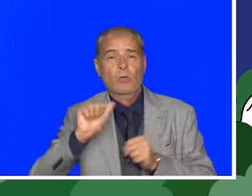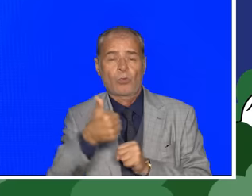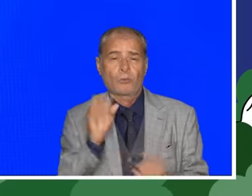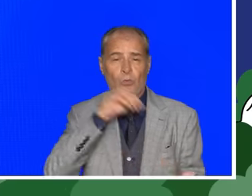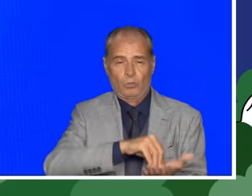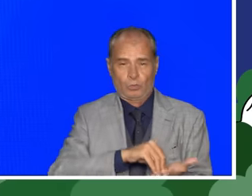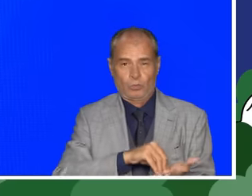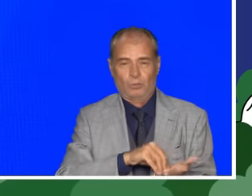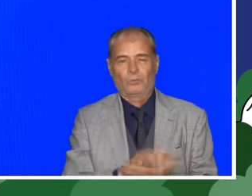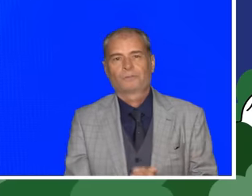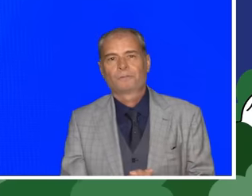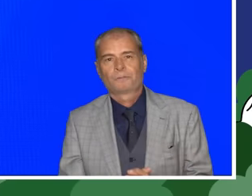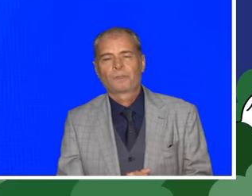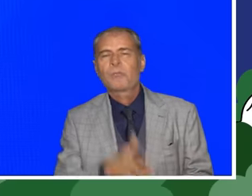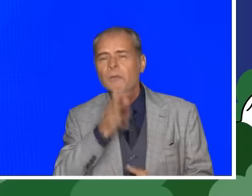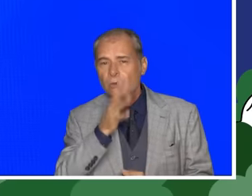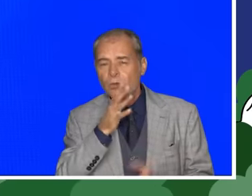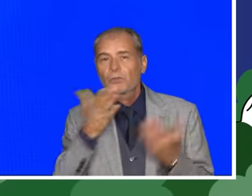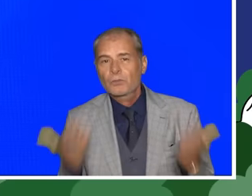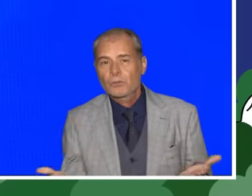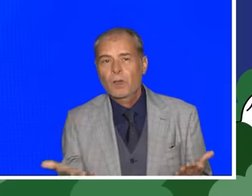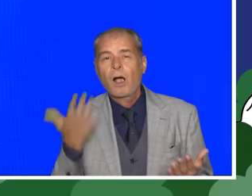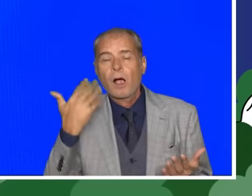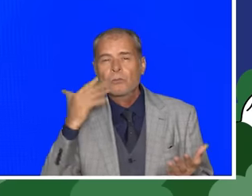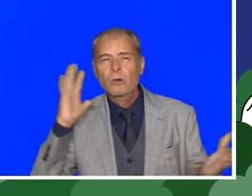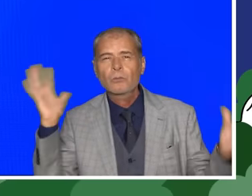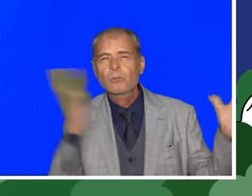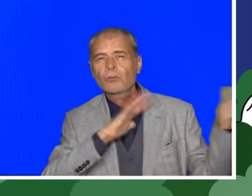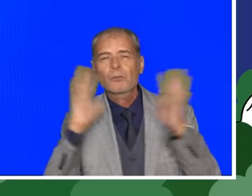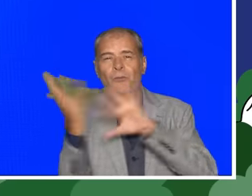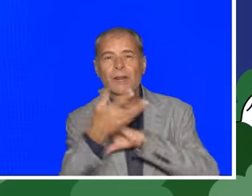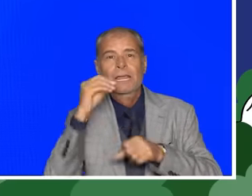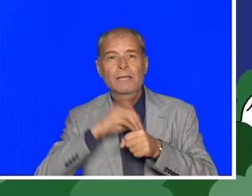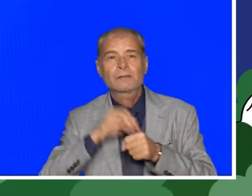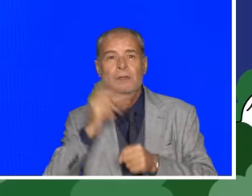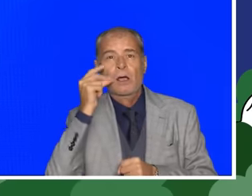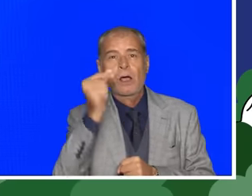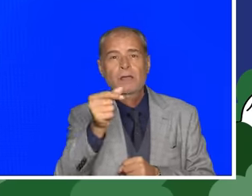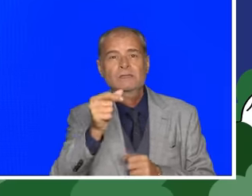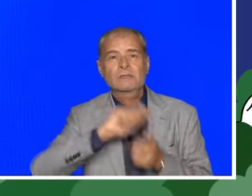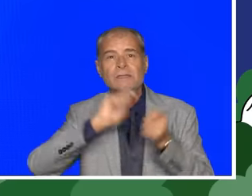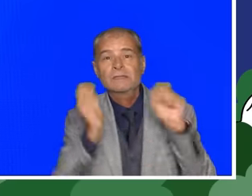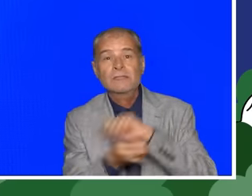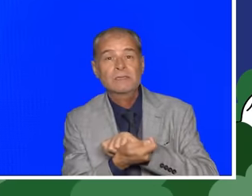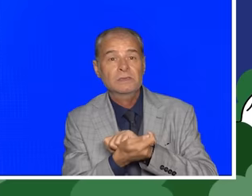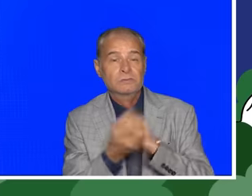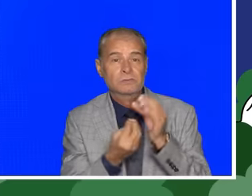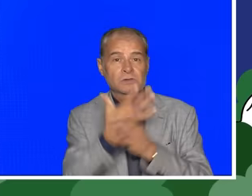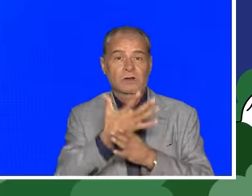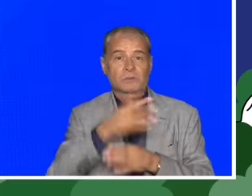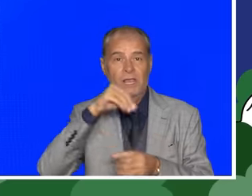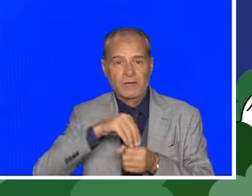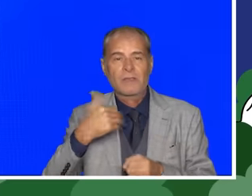da ekledik Çünkü biliyoruz ki iklim acil durumuyla ilgili değişim yaratmak için de